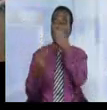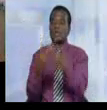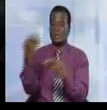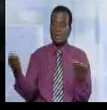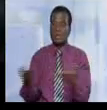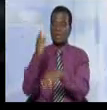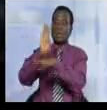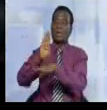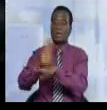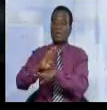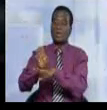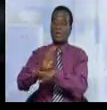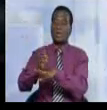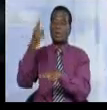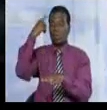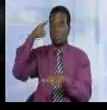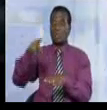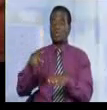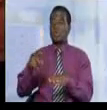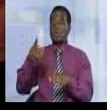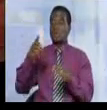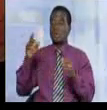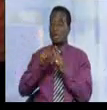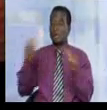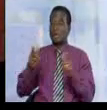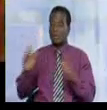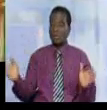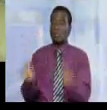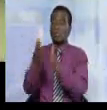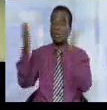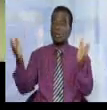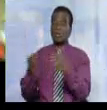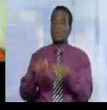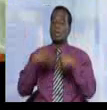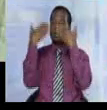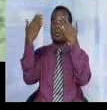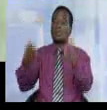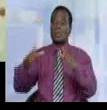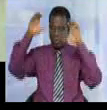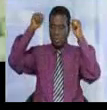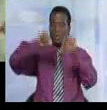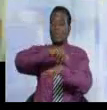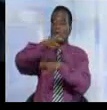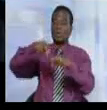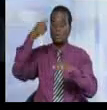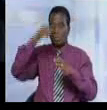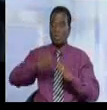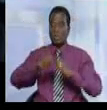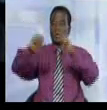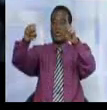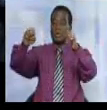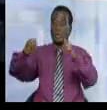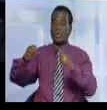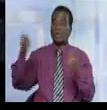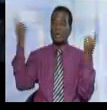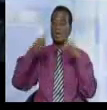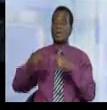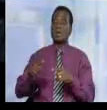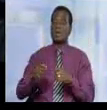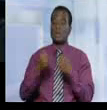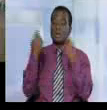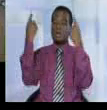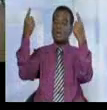à Boaké. Pour Konaté Moussa, cette grande mobilisation vise à remercier le président de la République pour ses efforts consentis quant à l'éveil